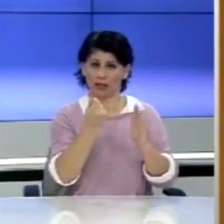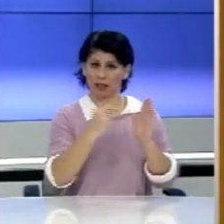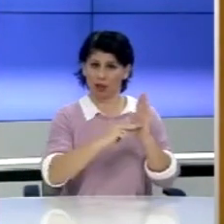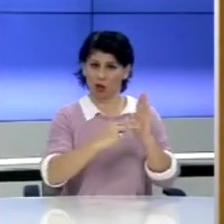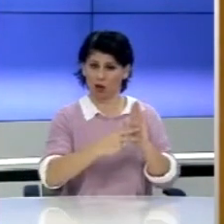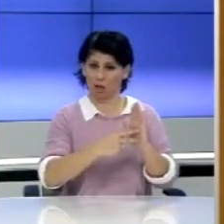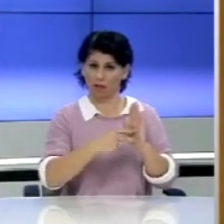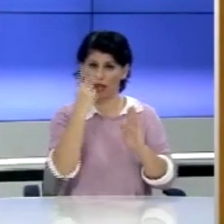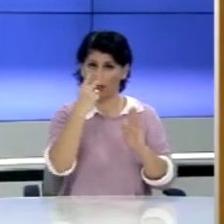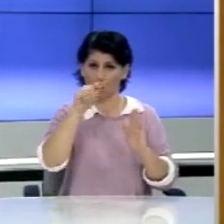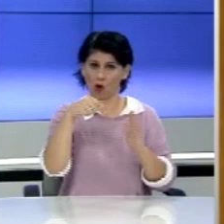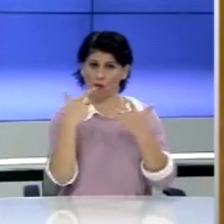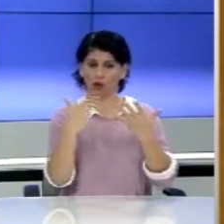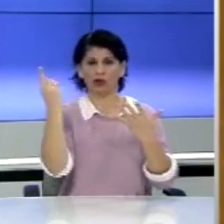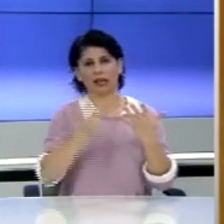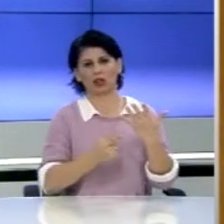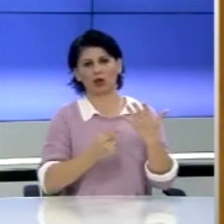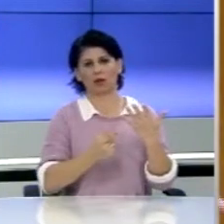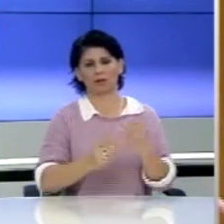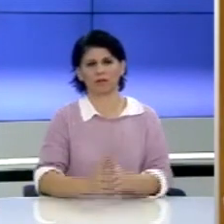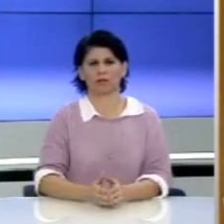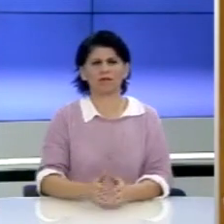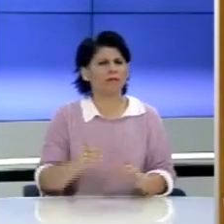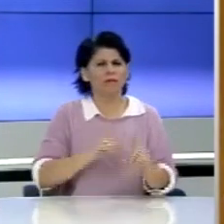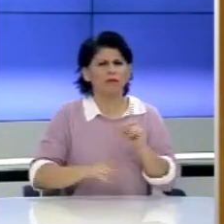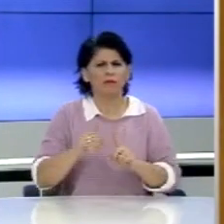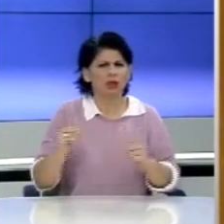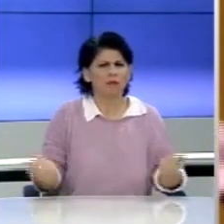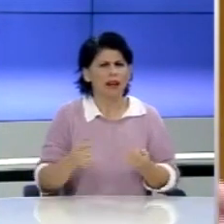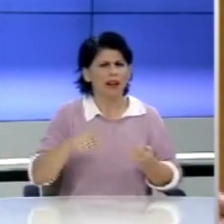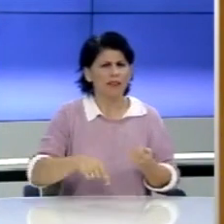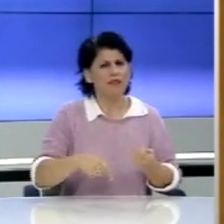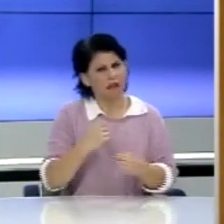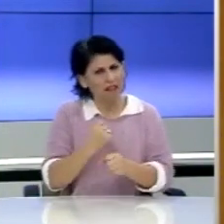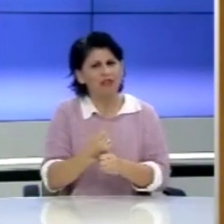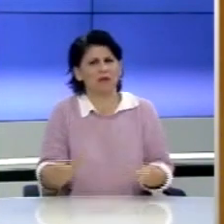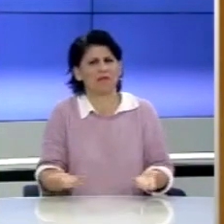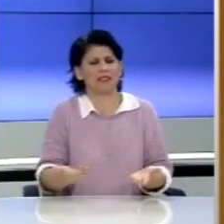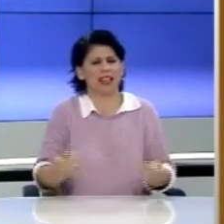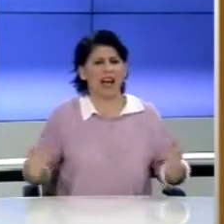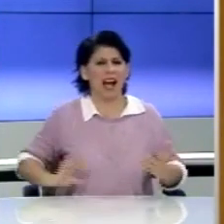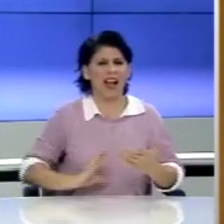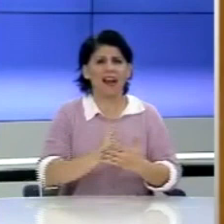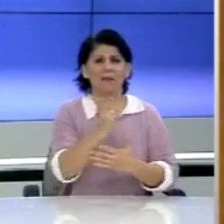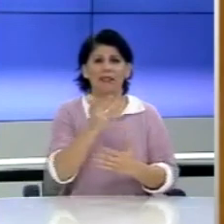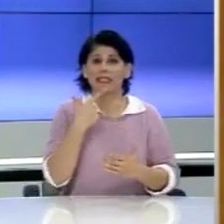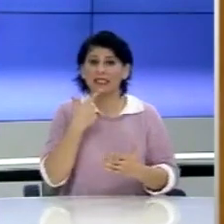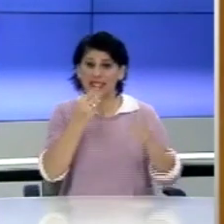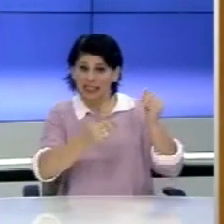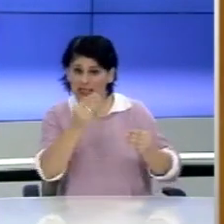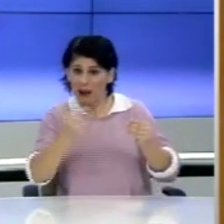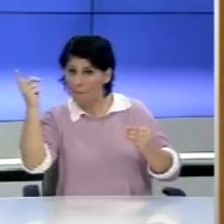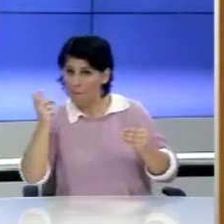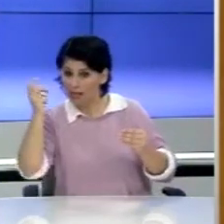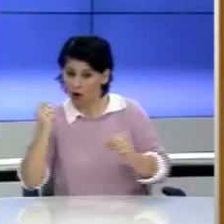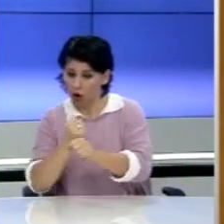της τάξης του 2,8%. Ποιος παράγει αυτή την ανάπτυξη? Οι εργαζόμενοι. Τι εκτίμηση όμως γίνεται για τους